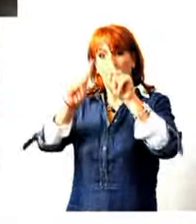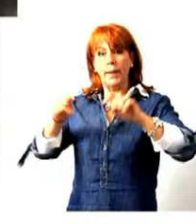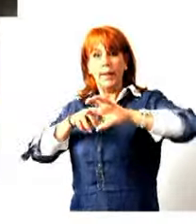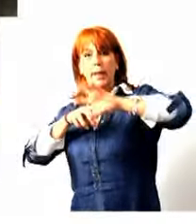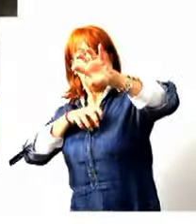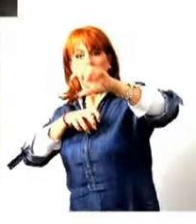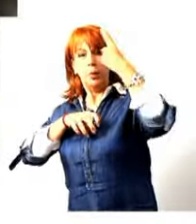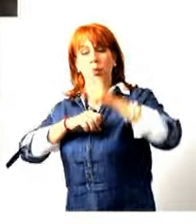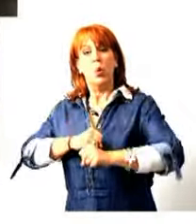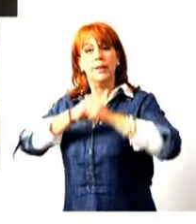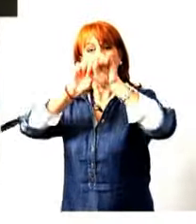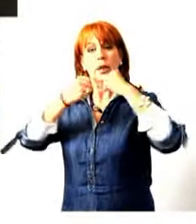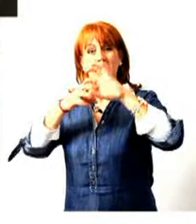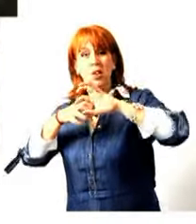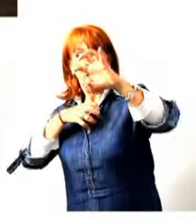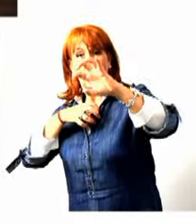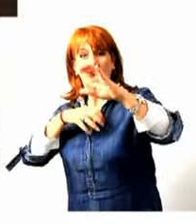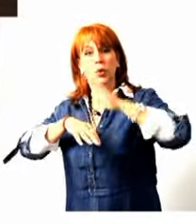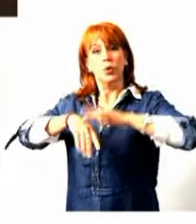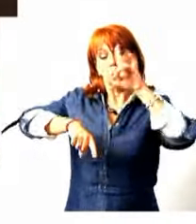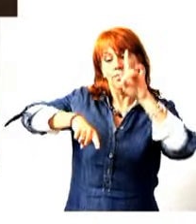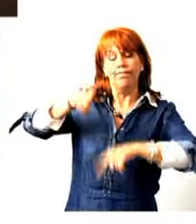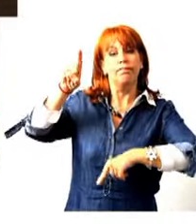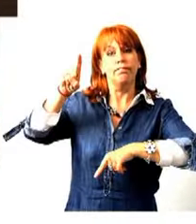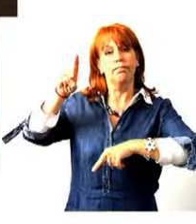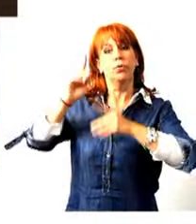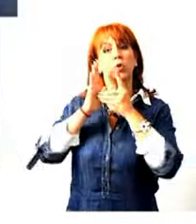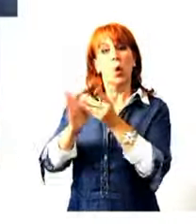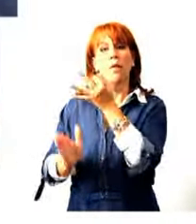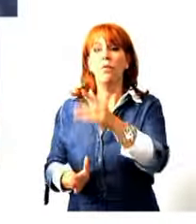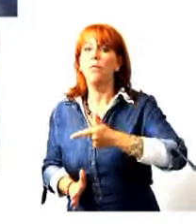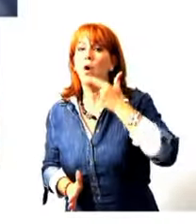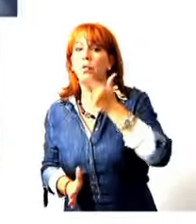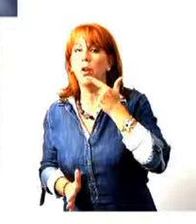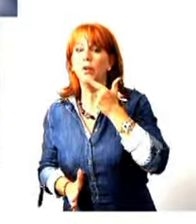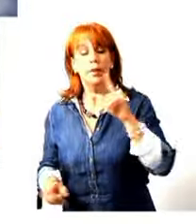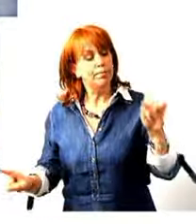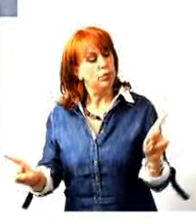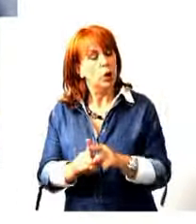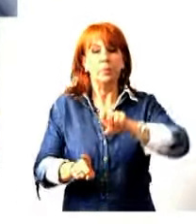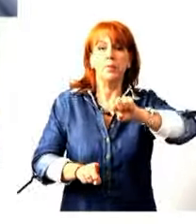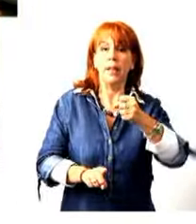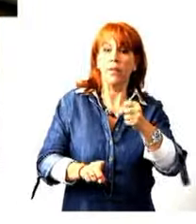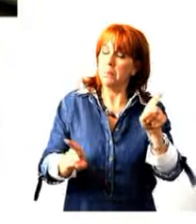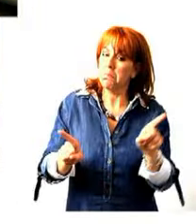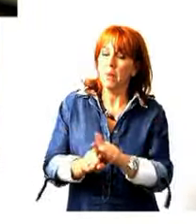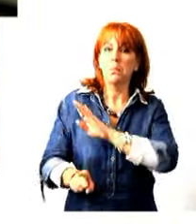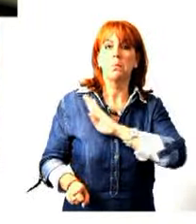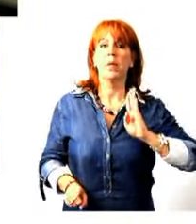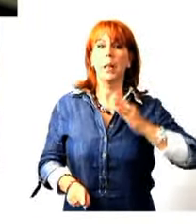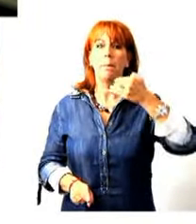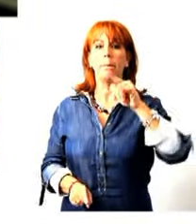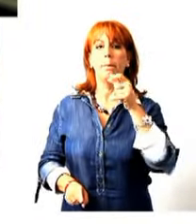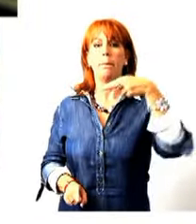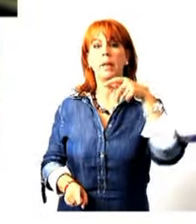du pays, au démantèlement de la sécurité sociale, à l'ignorance des droits des francophones. Et tout ceci avec la fermeté dont Joël Micken n'a cessé